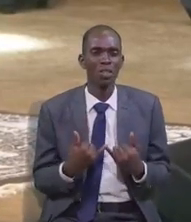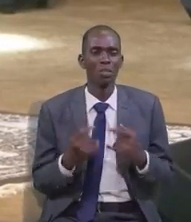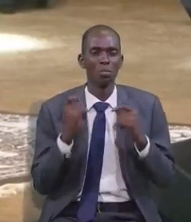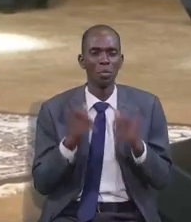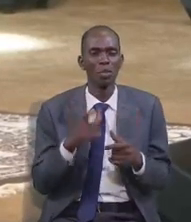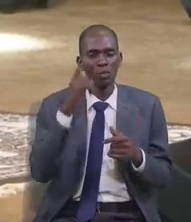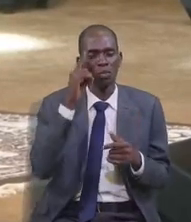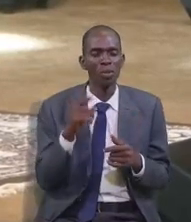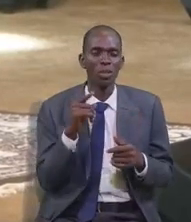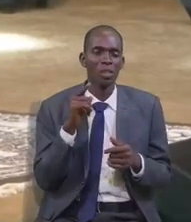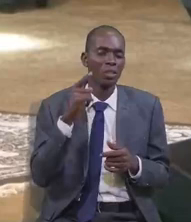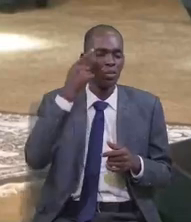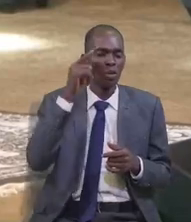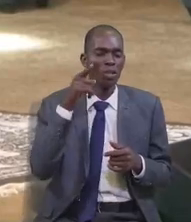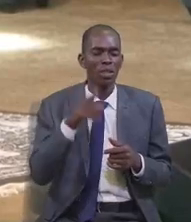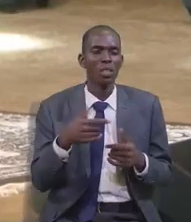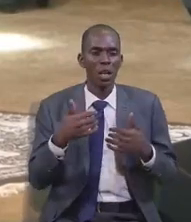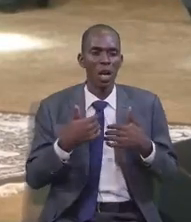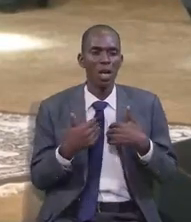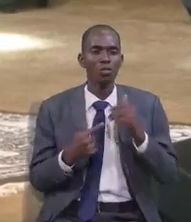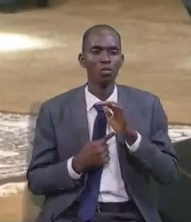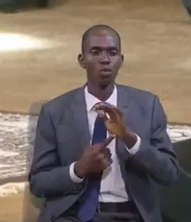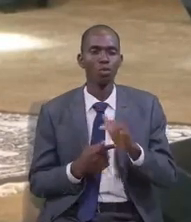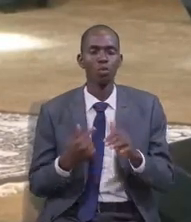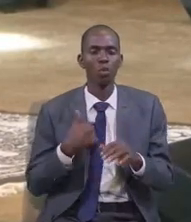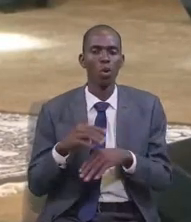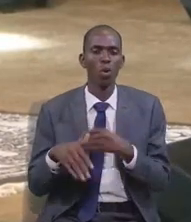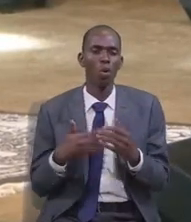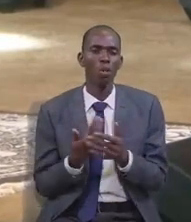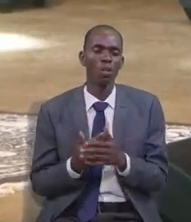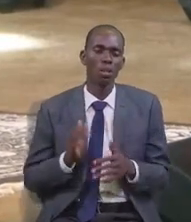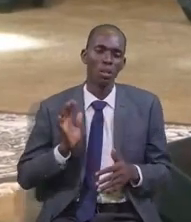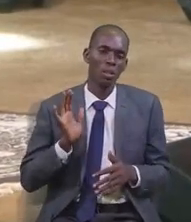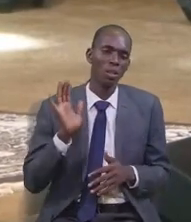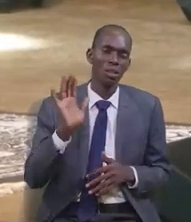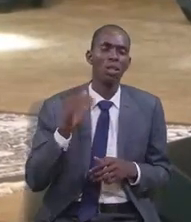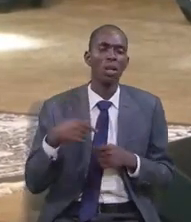car il m'a ouvert tout son cœur.